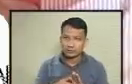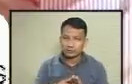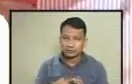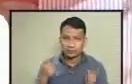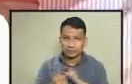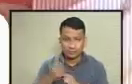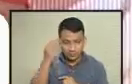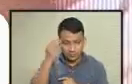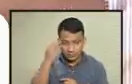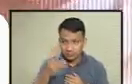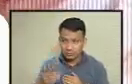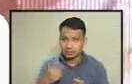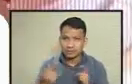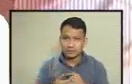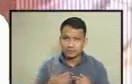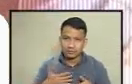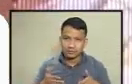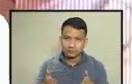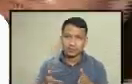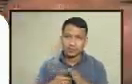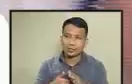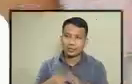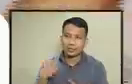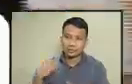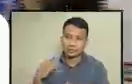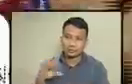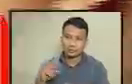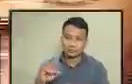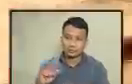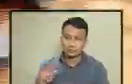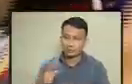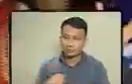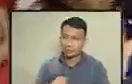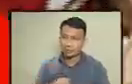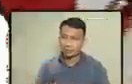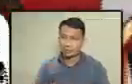my life. It's changed the way I coached. And